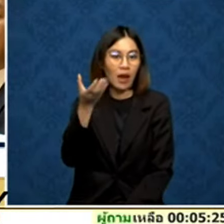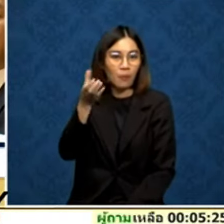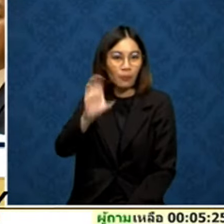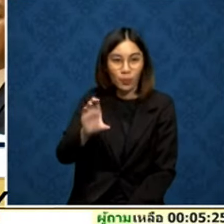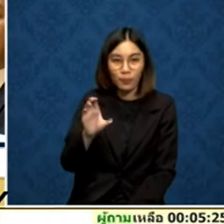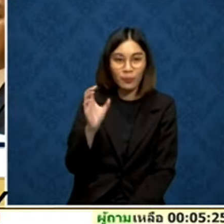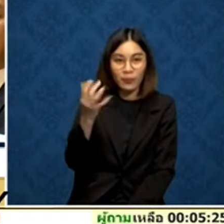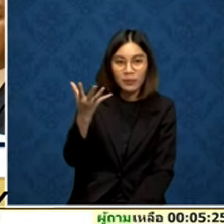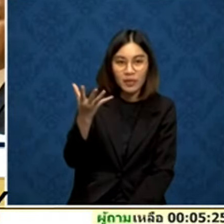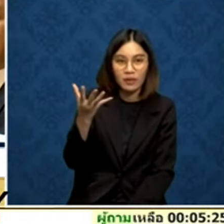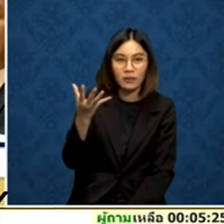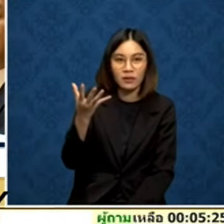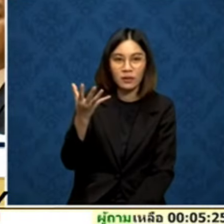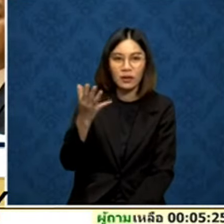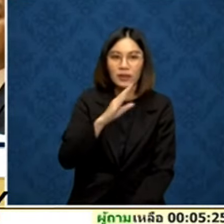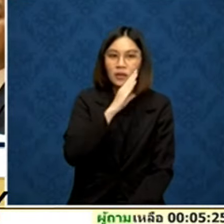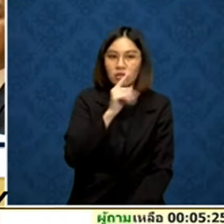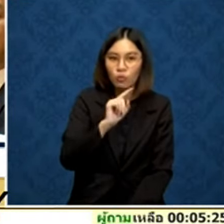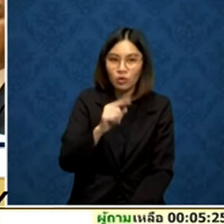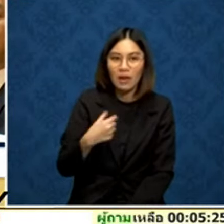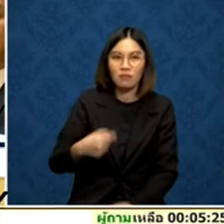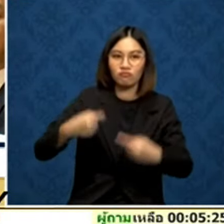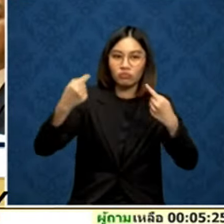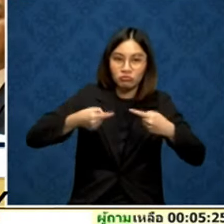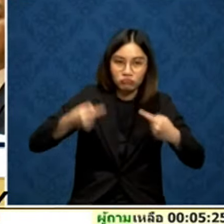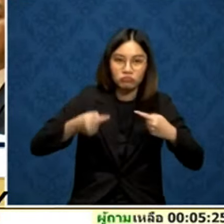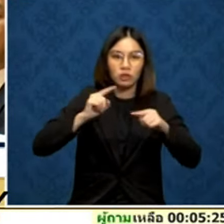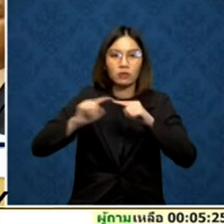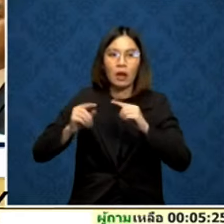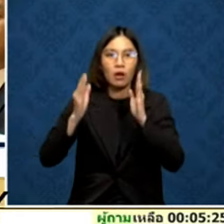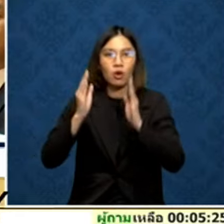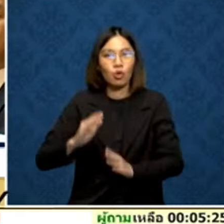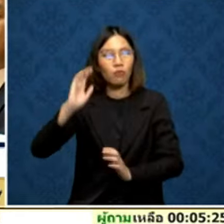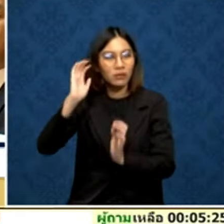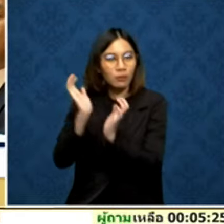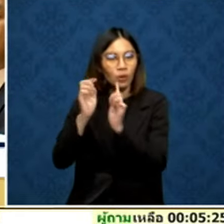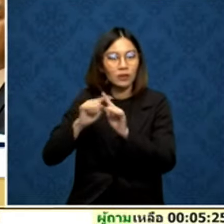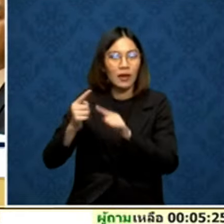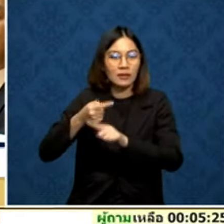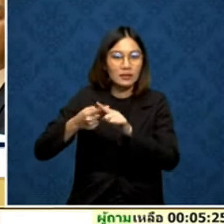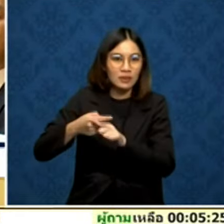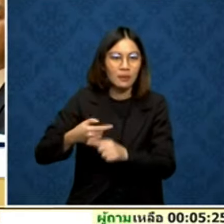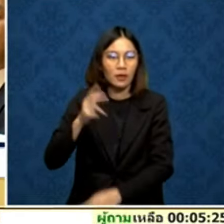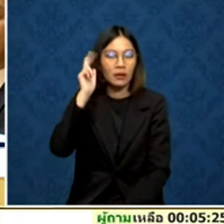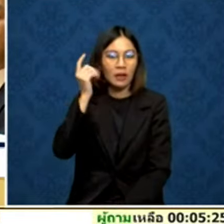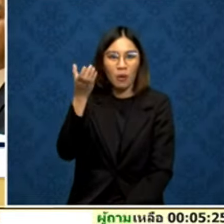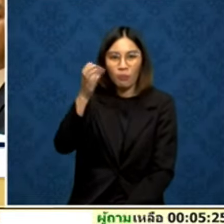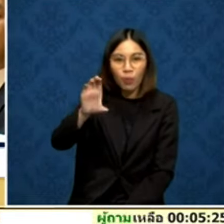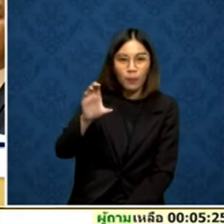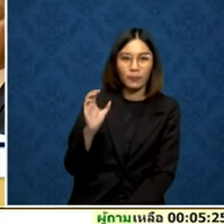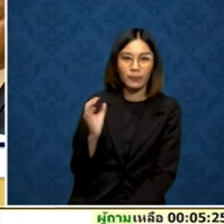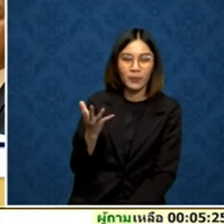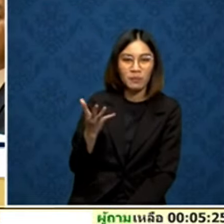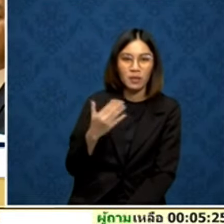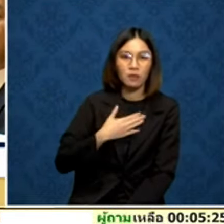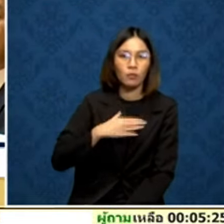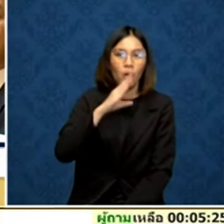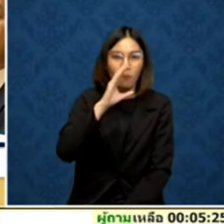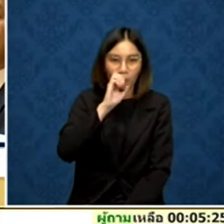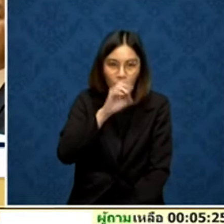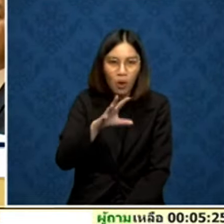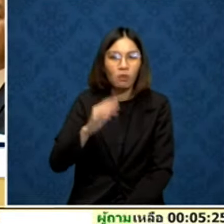ไมเวลาที่มีการต่อสู้กันแล้วเจ้าหน้าที่บาดเจ็บเนี่ยไม่มีการเสนอข่าวเลยนะครับผมก็บอกให้ต้องมีการ